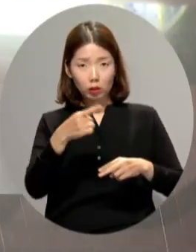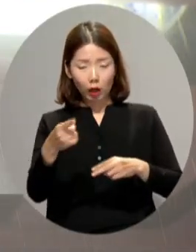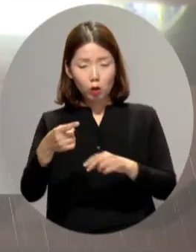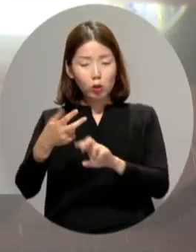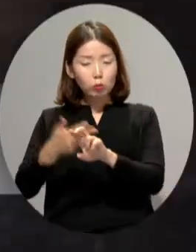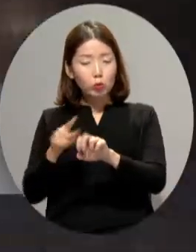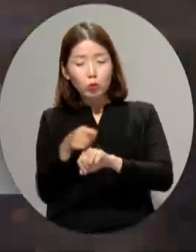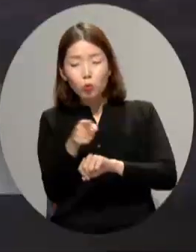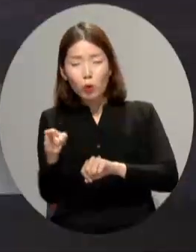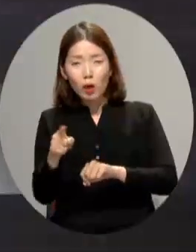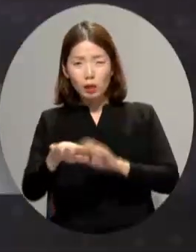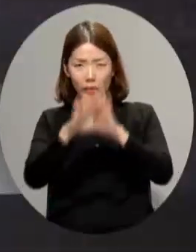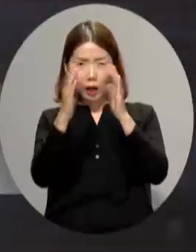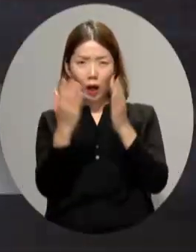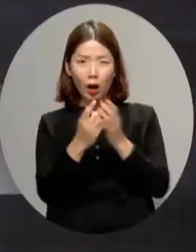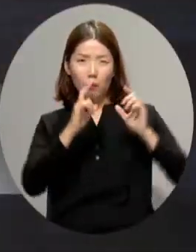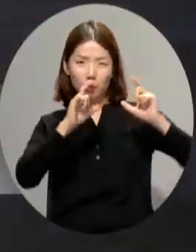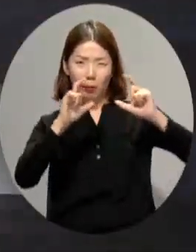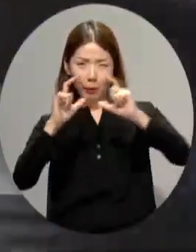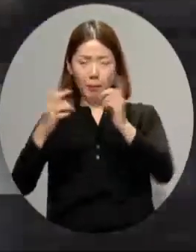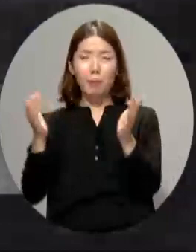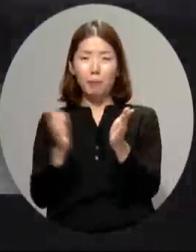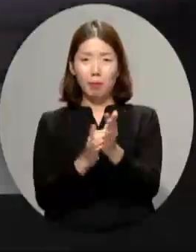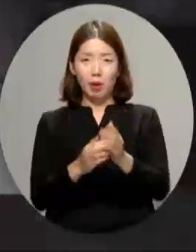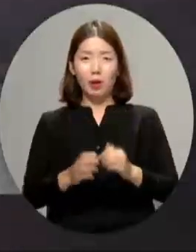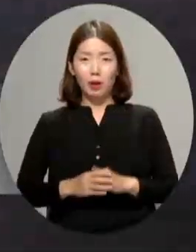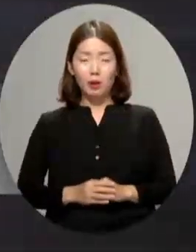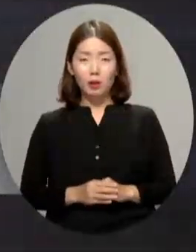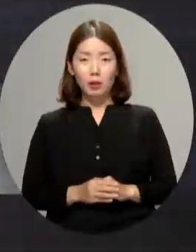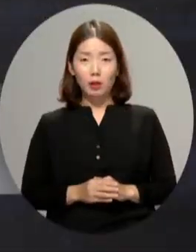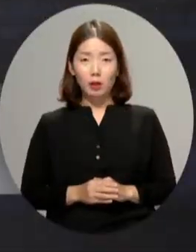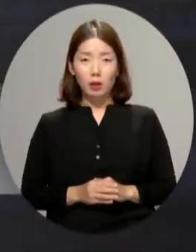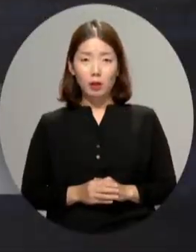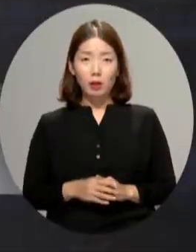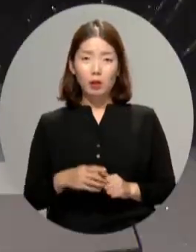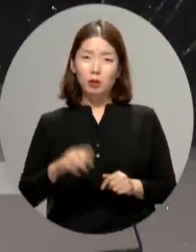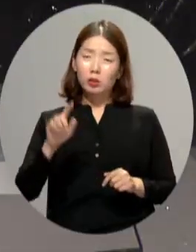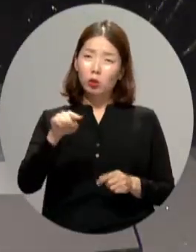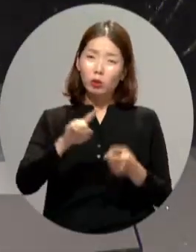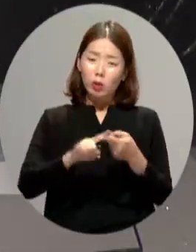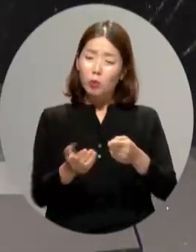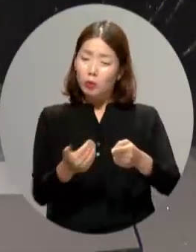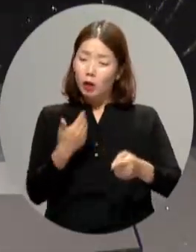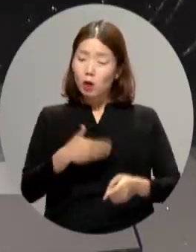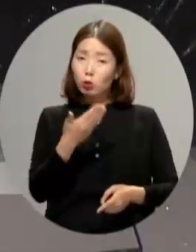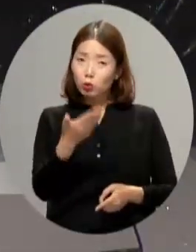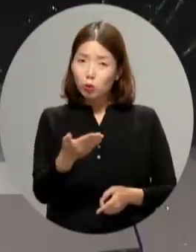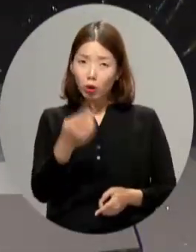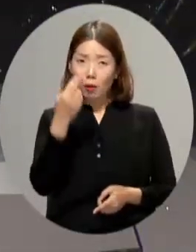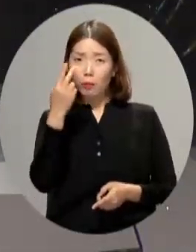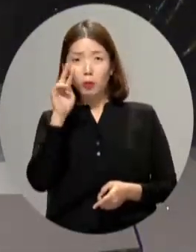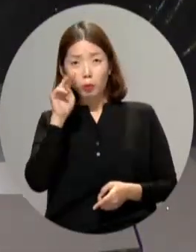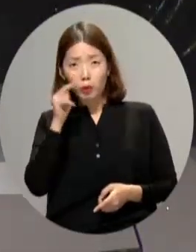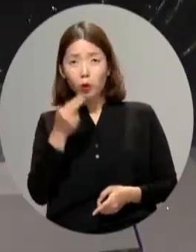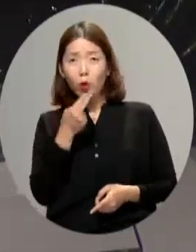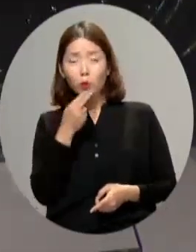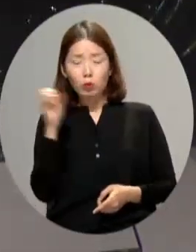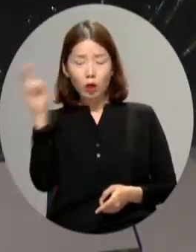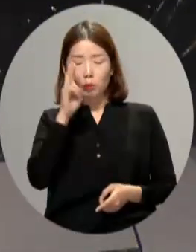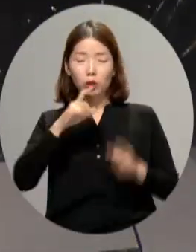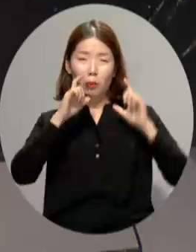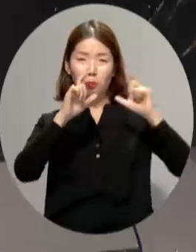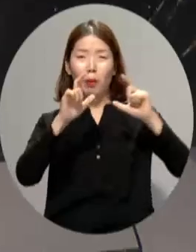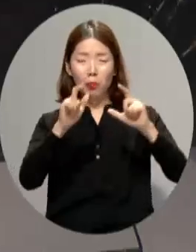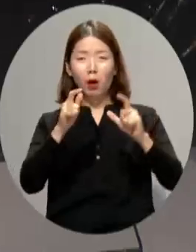무주를 제외한 도내 전역에 호우특보를 발효했습니다. 특보 가능성을 사전에 예고하는 예비특보 없는 이례적인